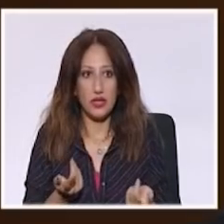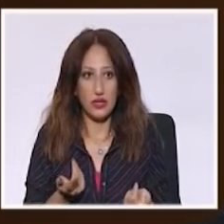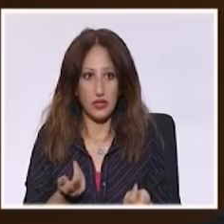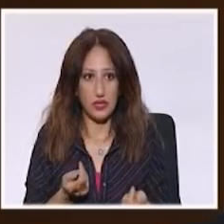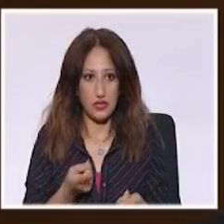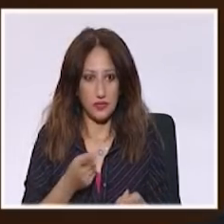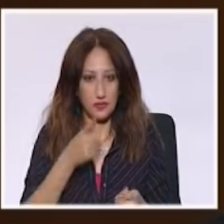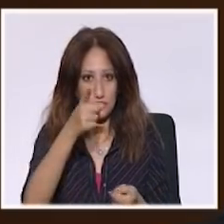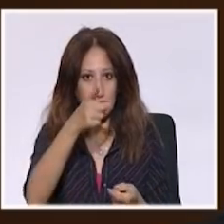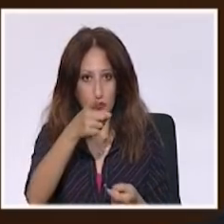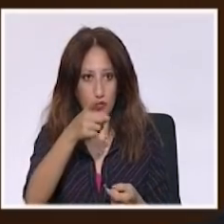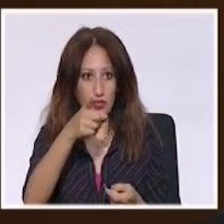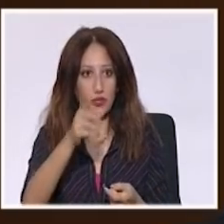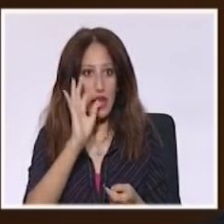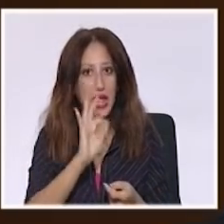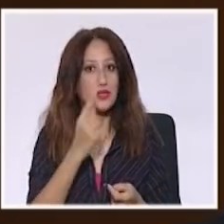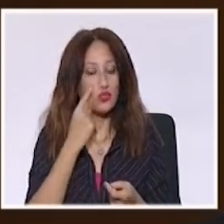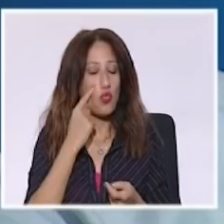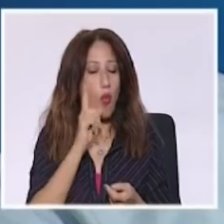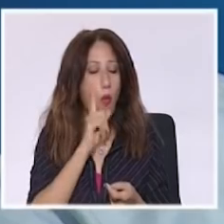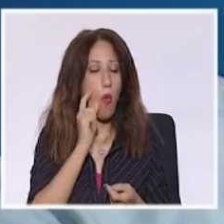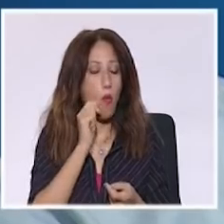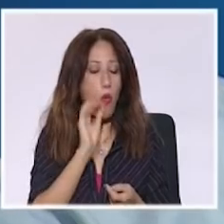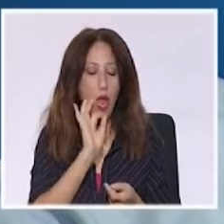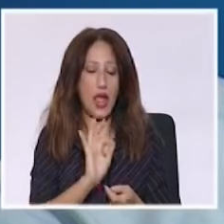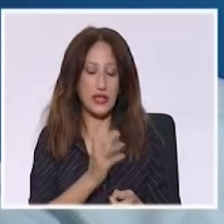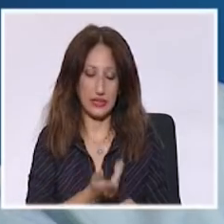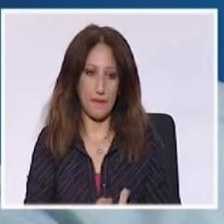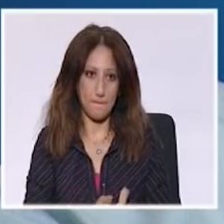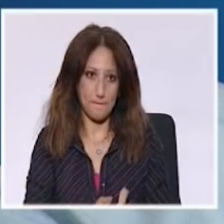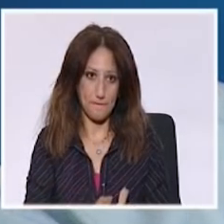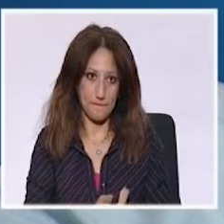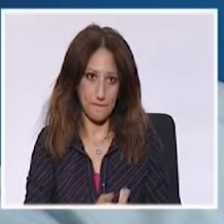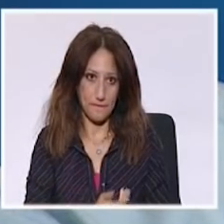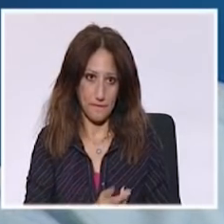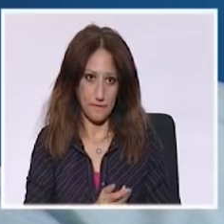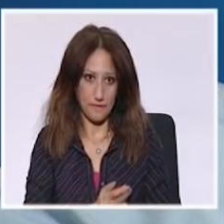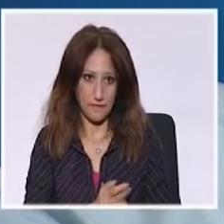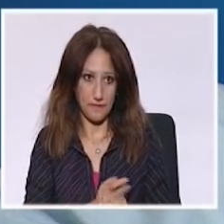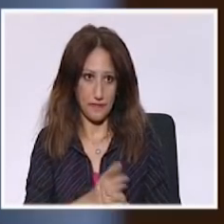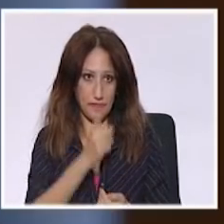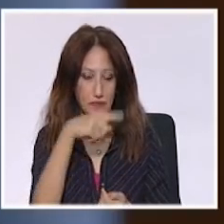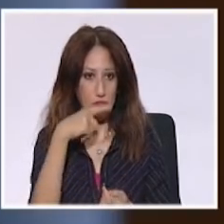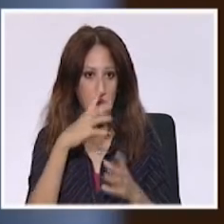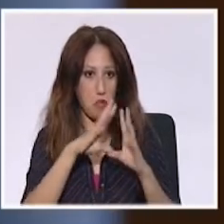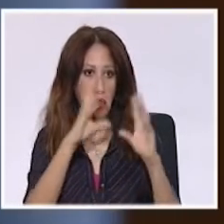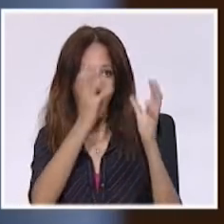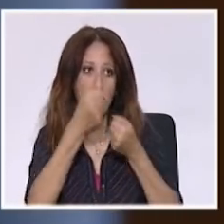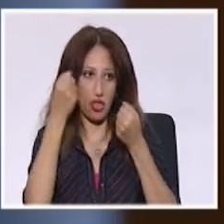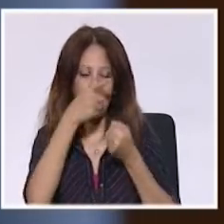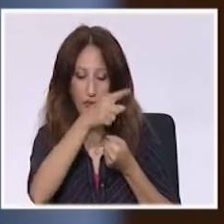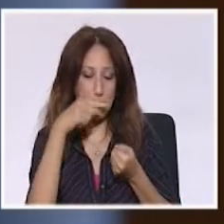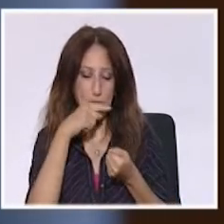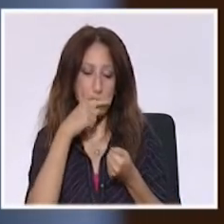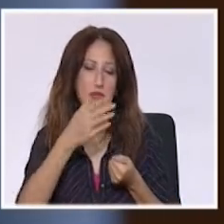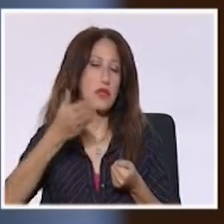عندهاش مشكله، لان هي بتدور هي كمان من نفسها تطفي نارها انها تعرف مين امها ومين ابوها. وبما انكم بتحكوا ان في بنت اتخطفت منكم